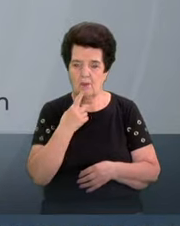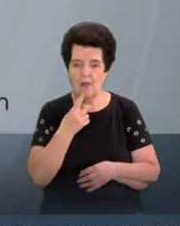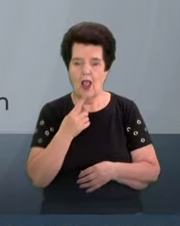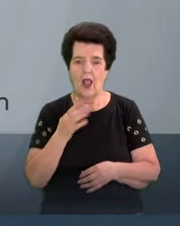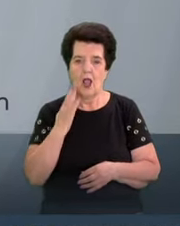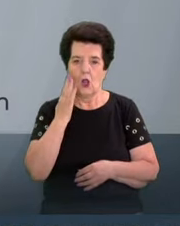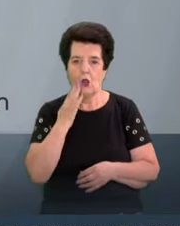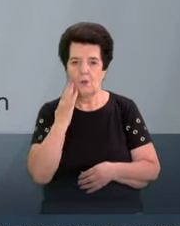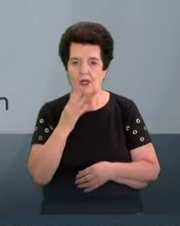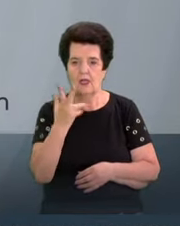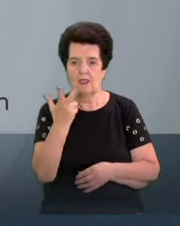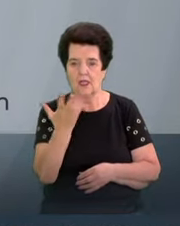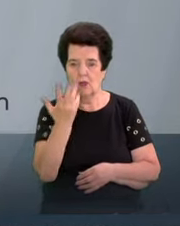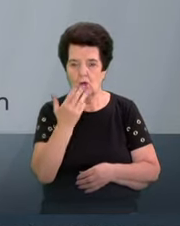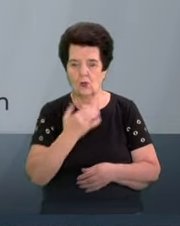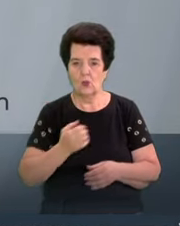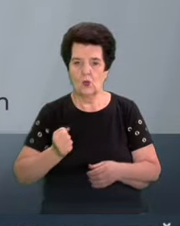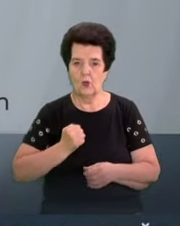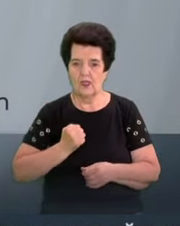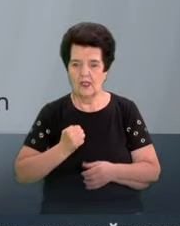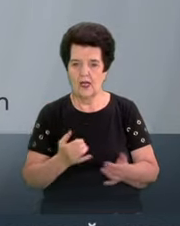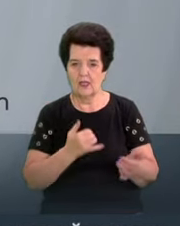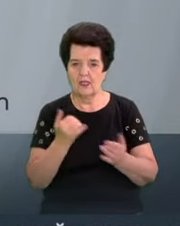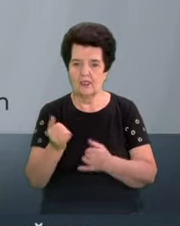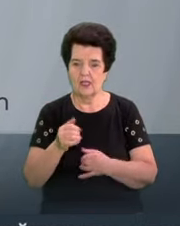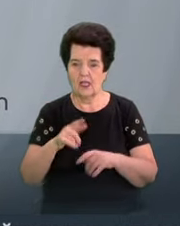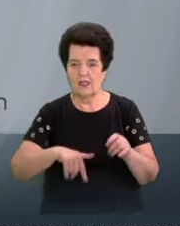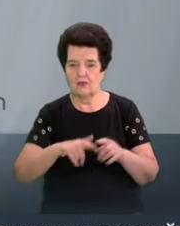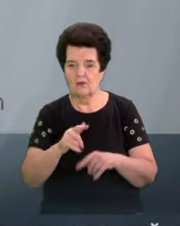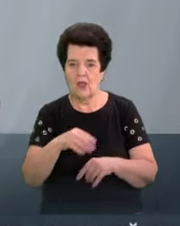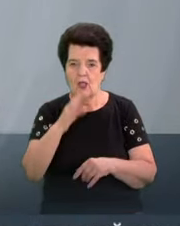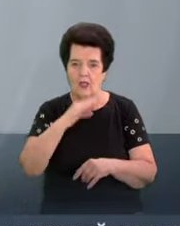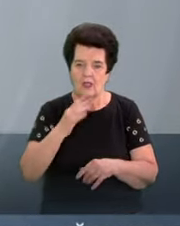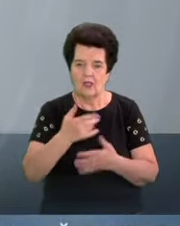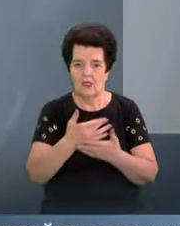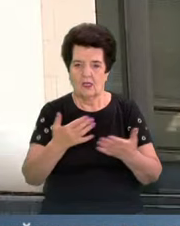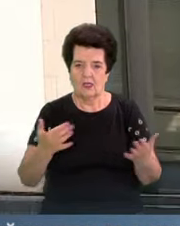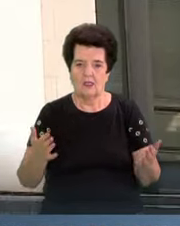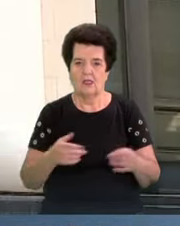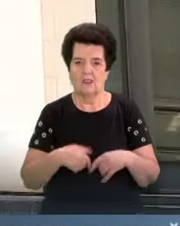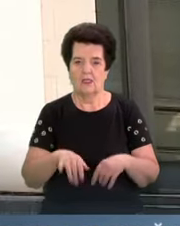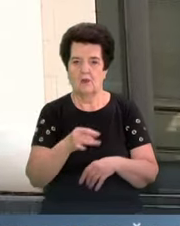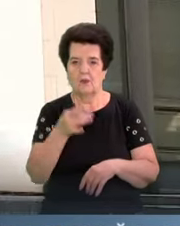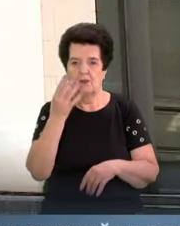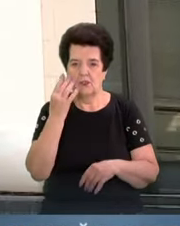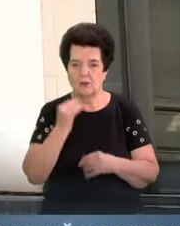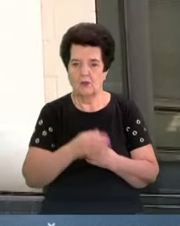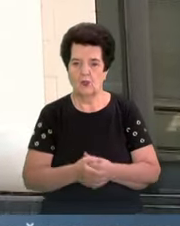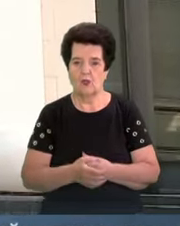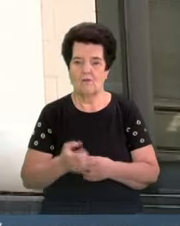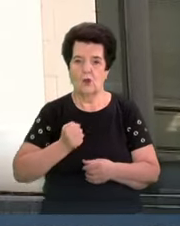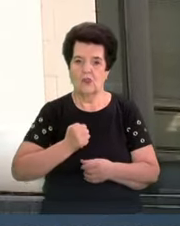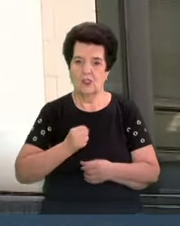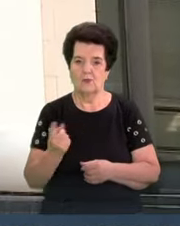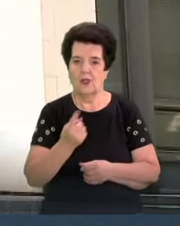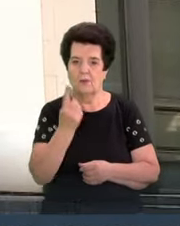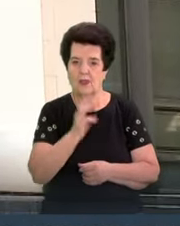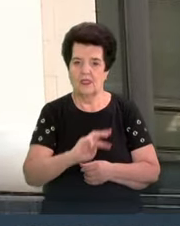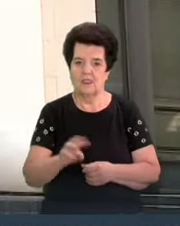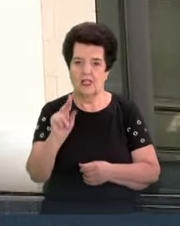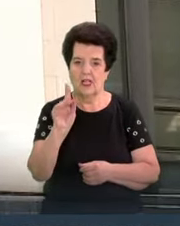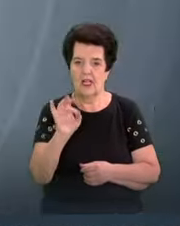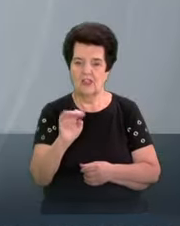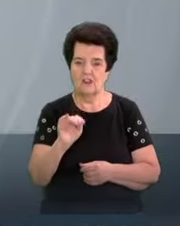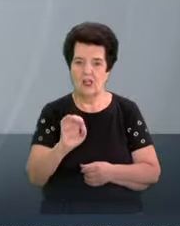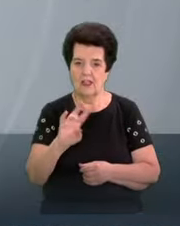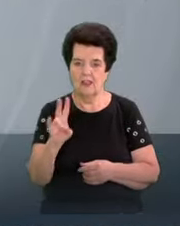tricolorul și a exprimat condoleanțe rudelor, prietenilor și poporului Republicii Moldova. Condoleanțe a transmis și prim-ministrul Dorin Recean,